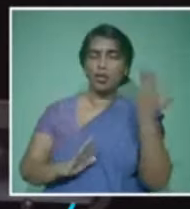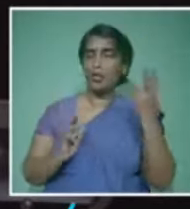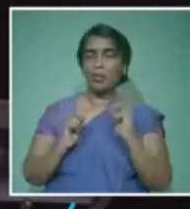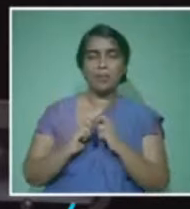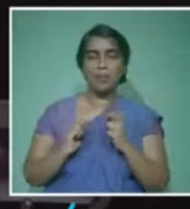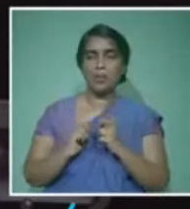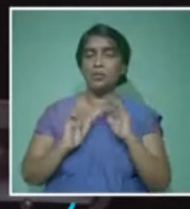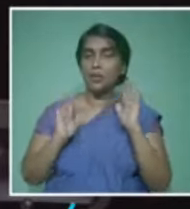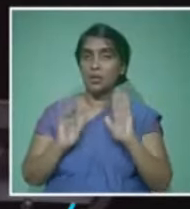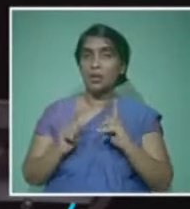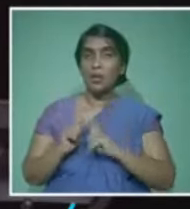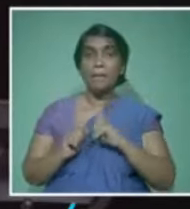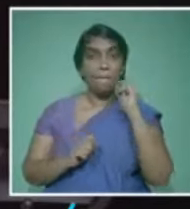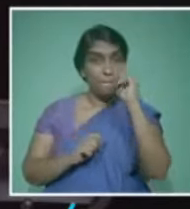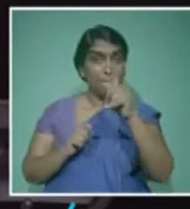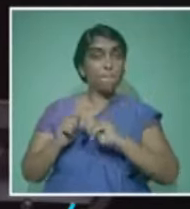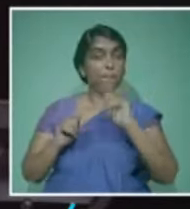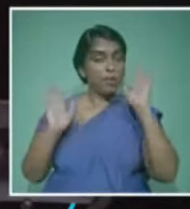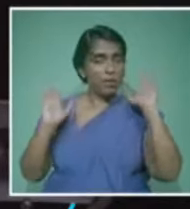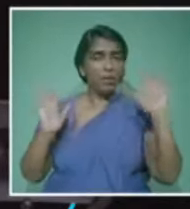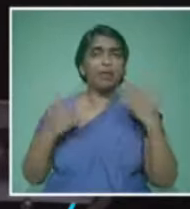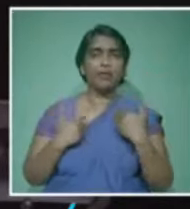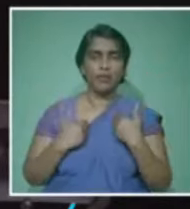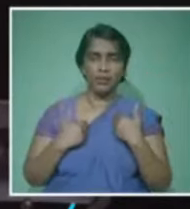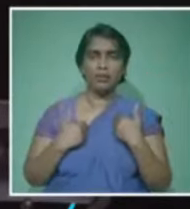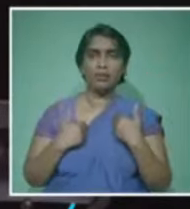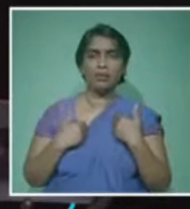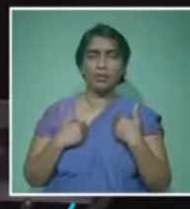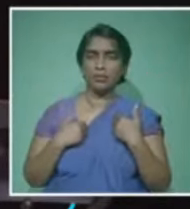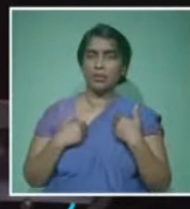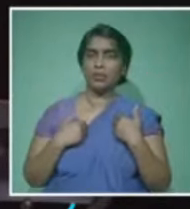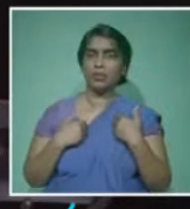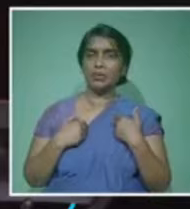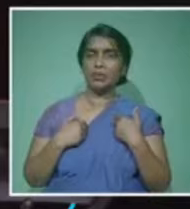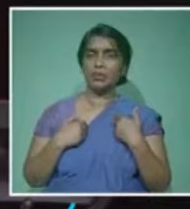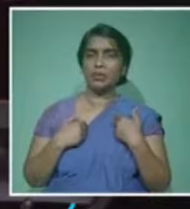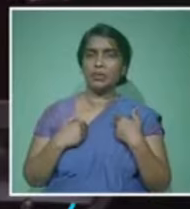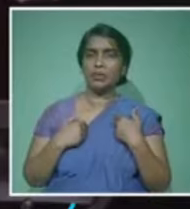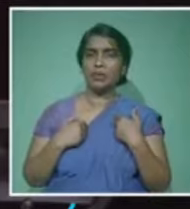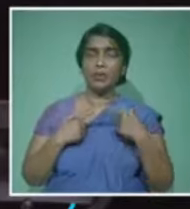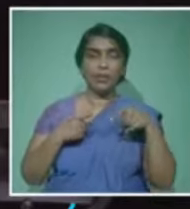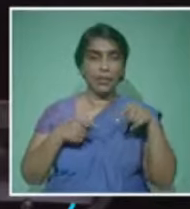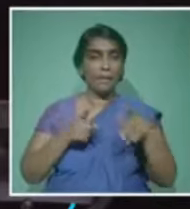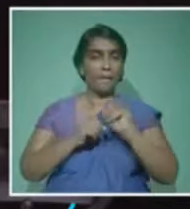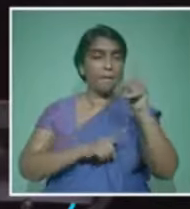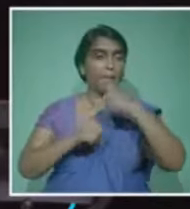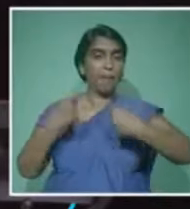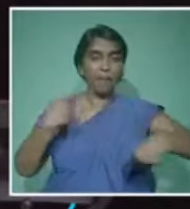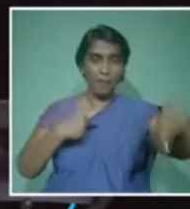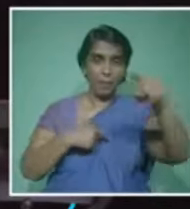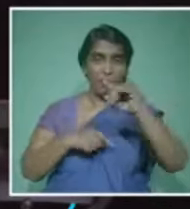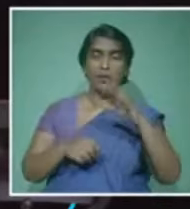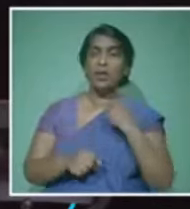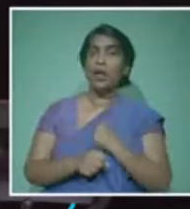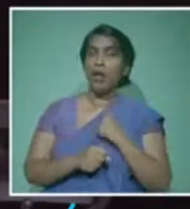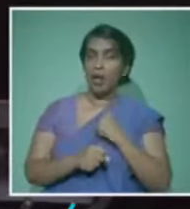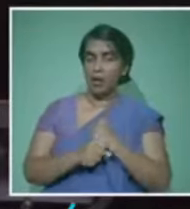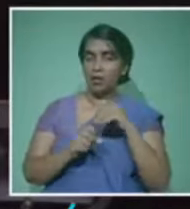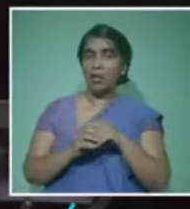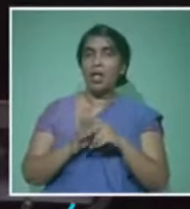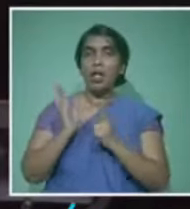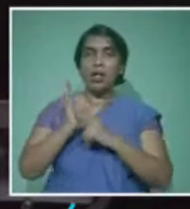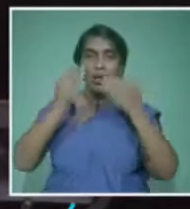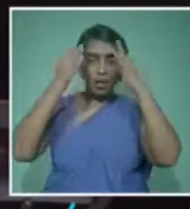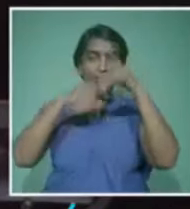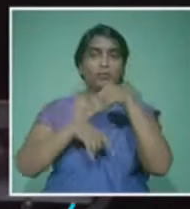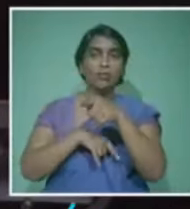ගැටලුවක් නැහැ හැබැයි මම ගෙවීම් කරලා තියෙනවා කරු කතානායකතුමනි ඊළඟ කාරණේ තමයි මේ පාර්ලිමේන්තුවේ ඉන්න ආණ්ඩු පක්ෂයේ නාමල්